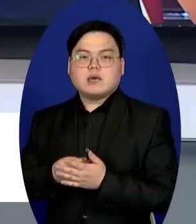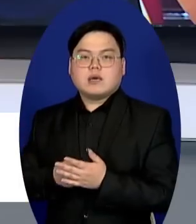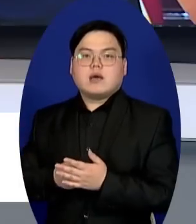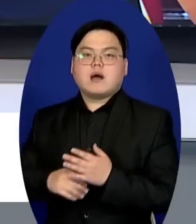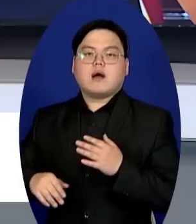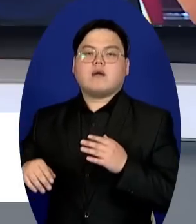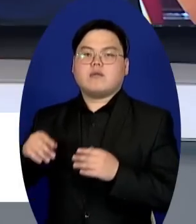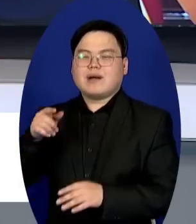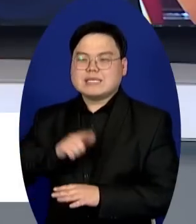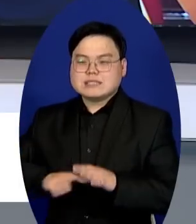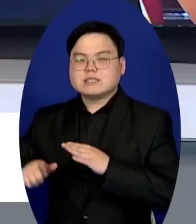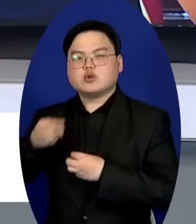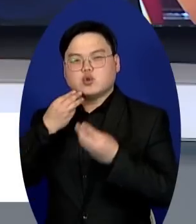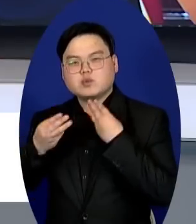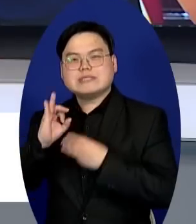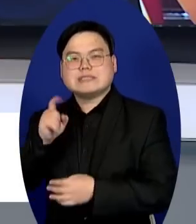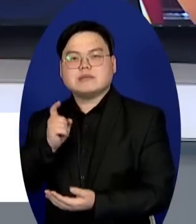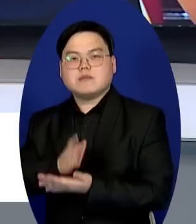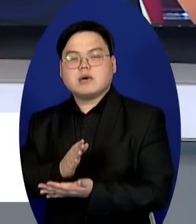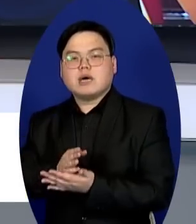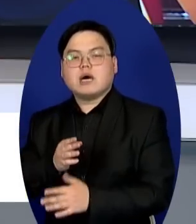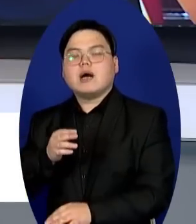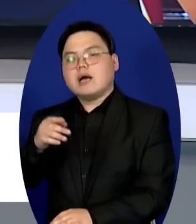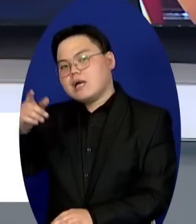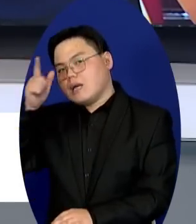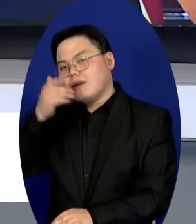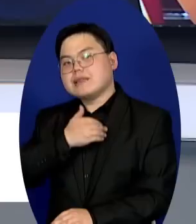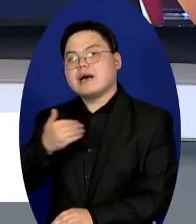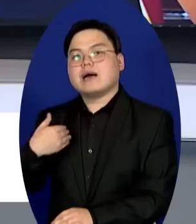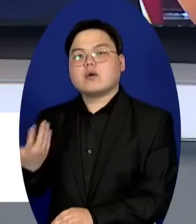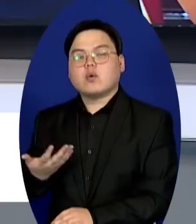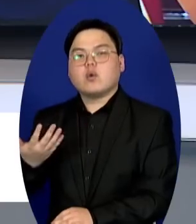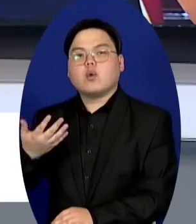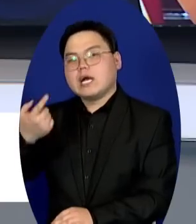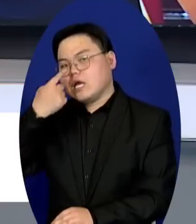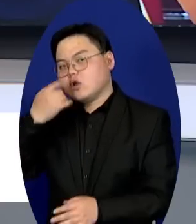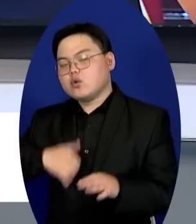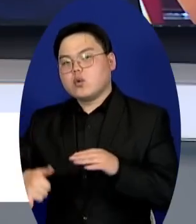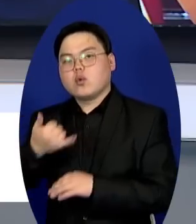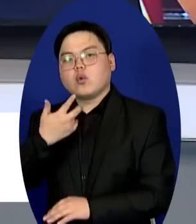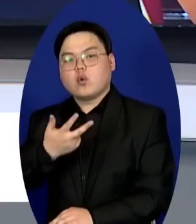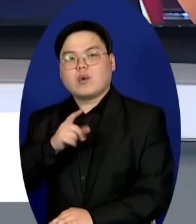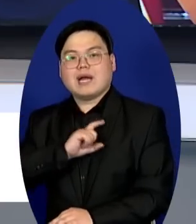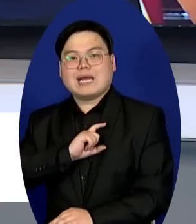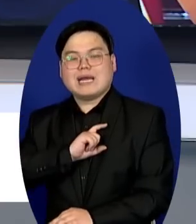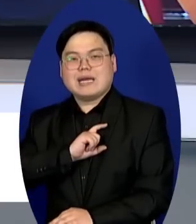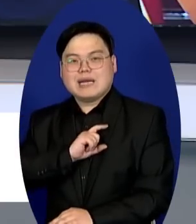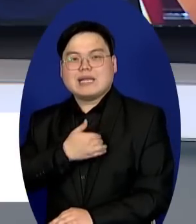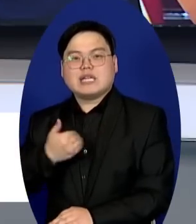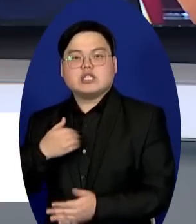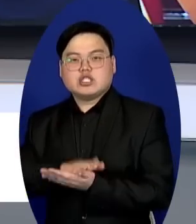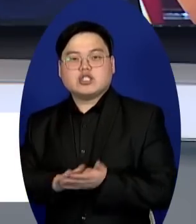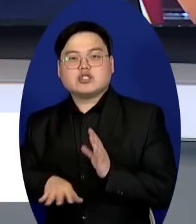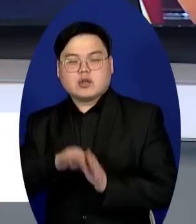хөрөн дахинд чамгийн маргаан шүүмжлэл дагуулж байгаа Шольцын найзлал Ши Цзиньпиний 3 дахь бүрэн эрх баталгаажсны дараахан басгүй